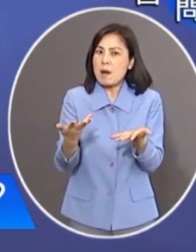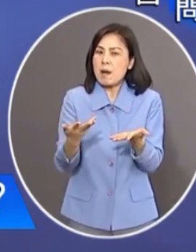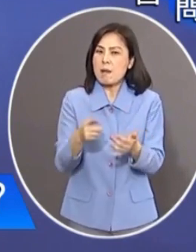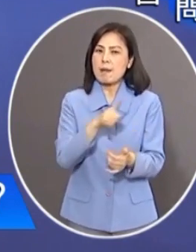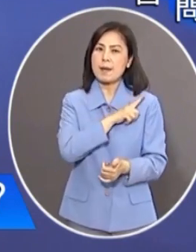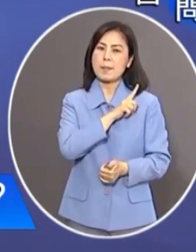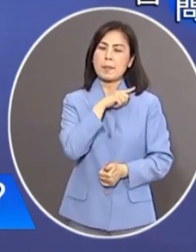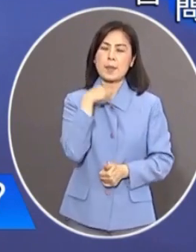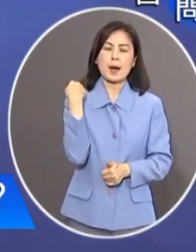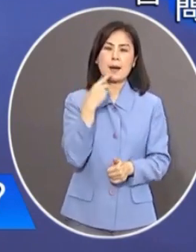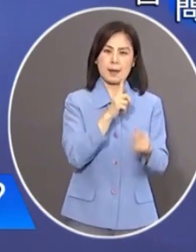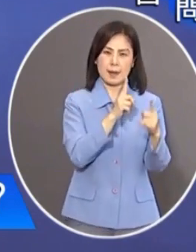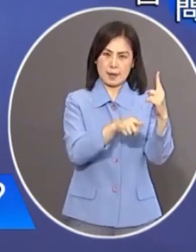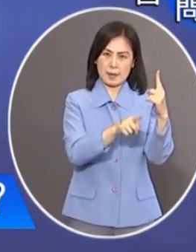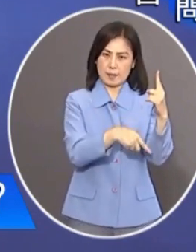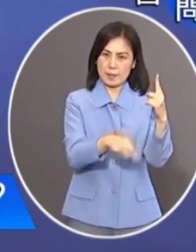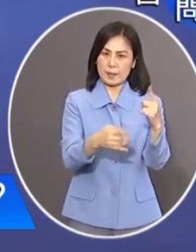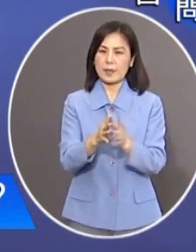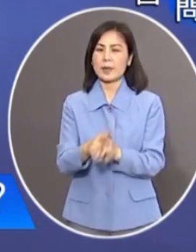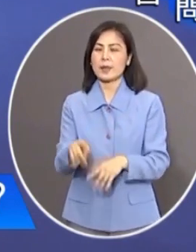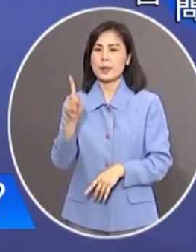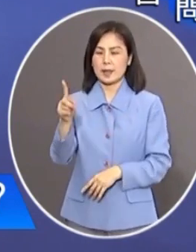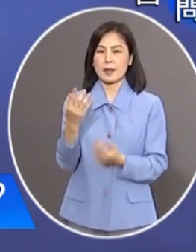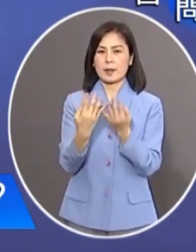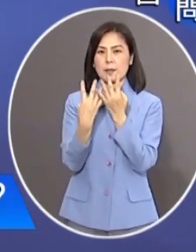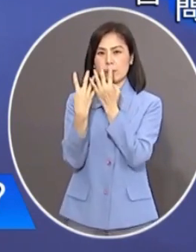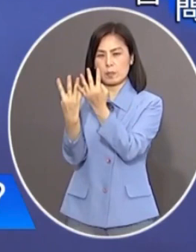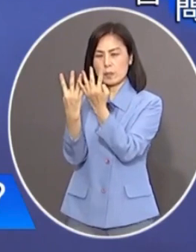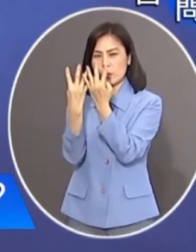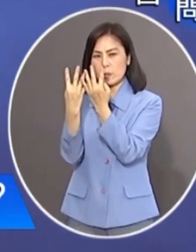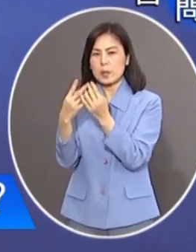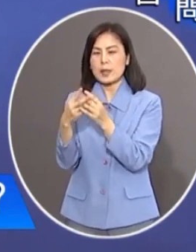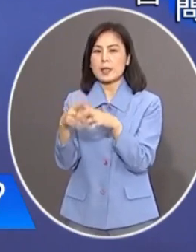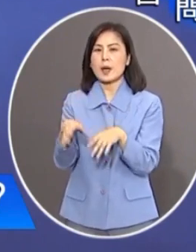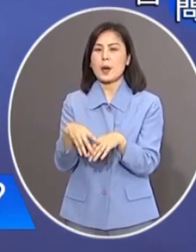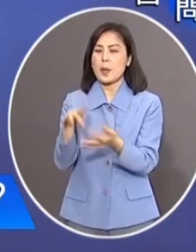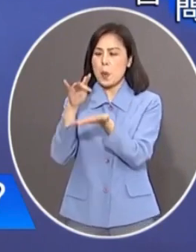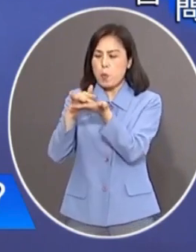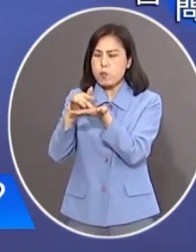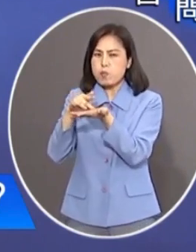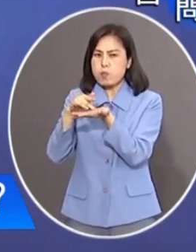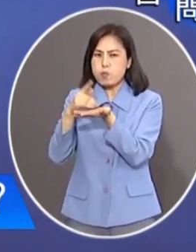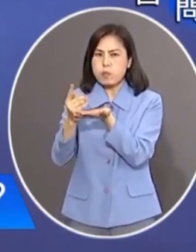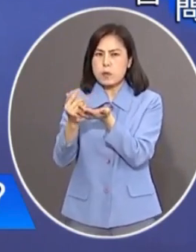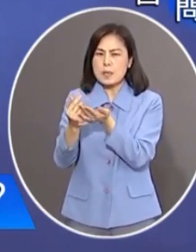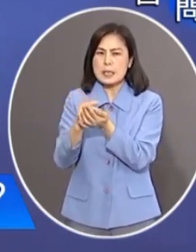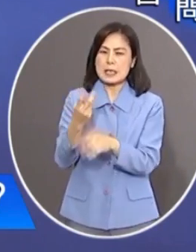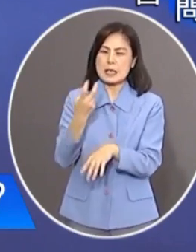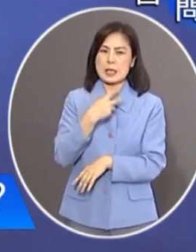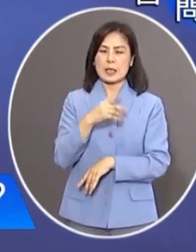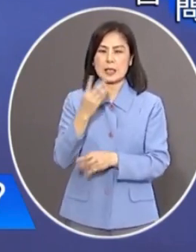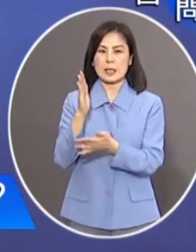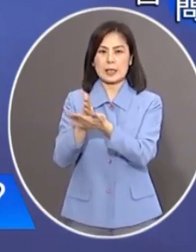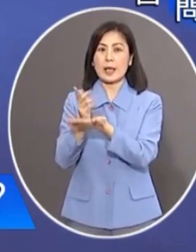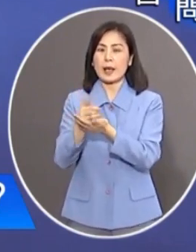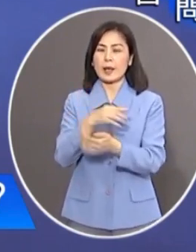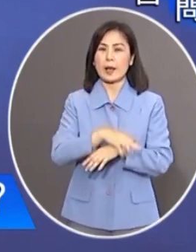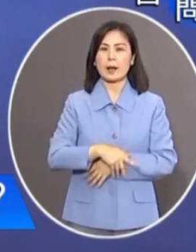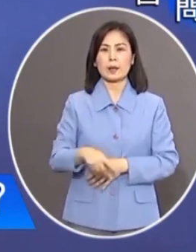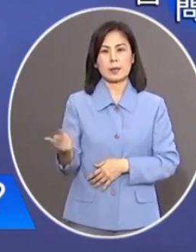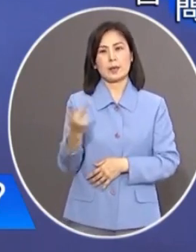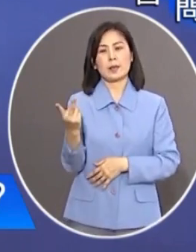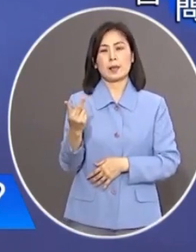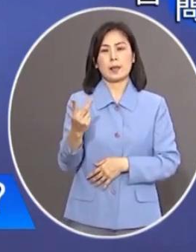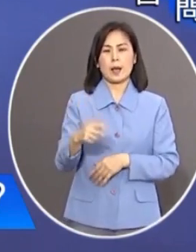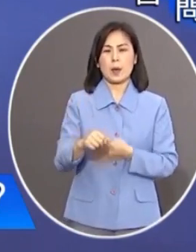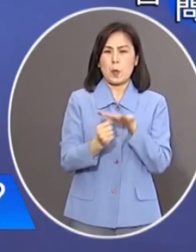杀，一个进入乐戒所。即使是司法官痛恨毒品的，一旦染上毒品，他都